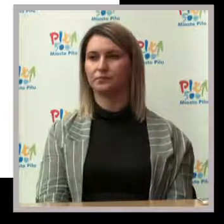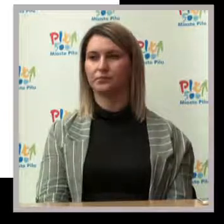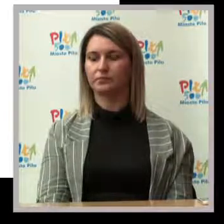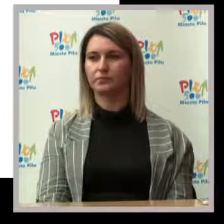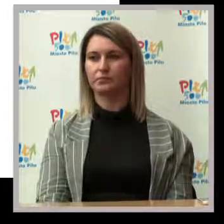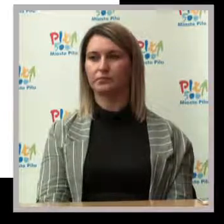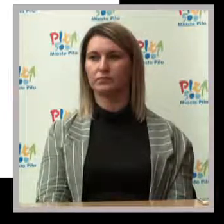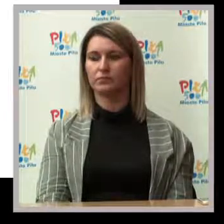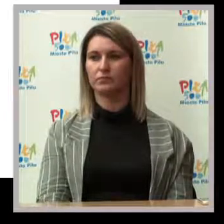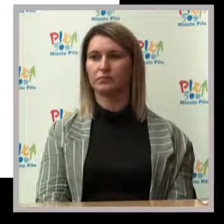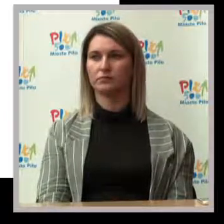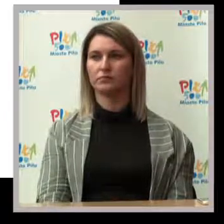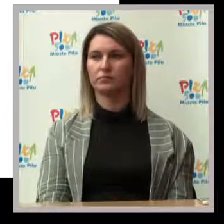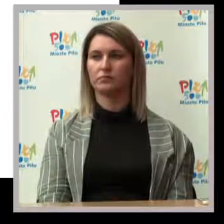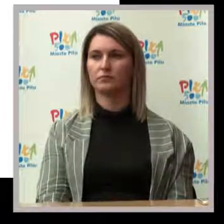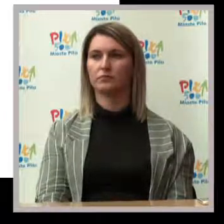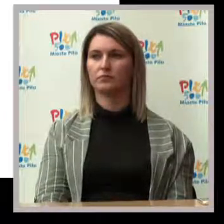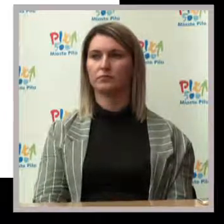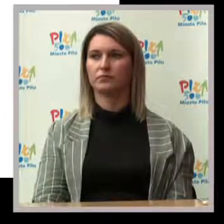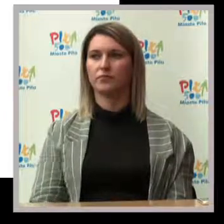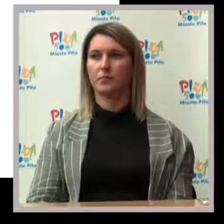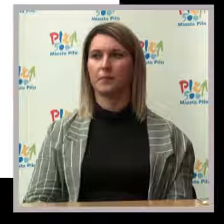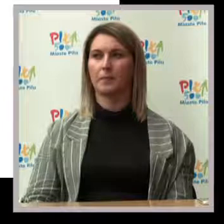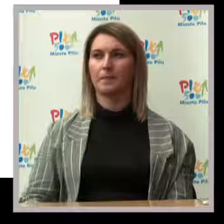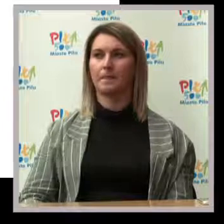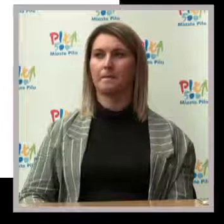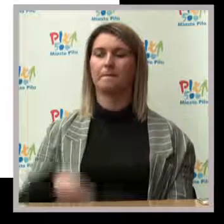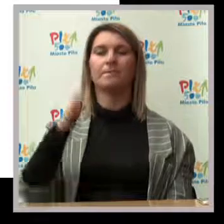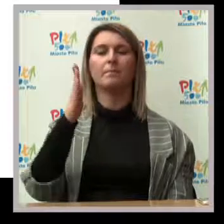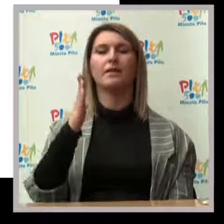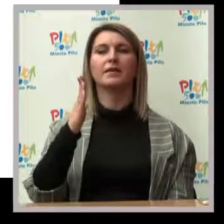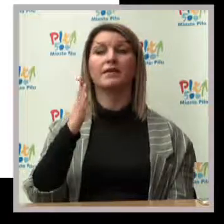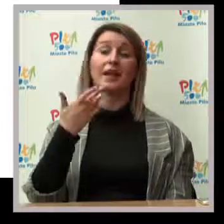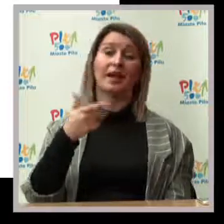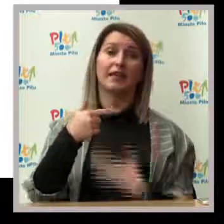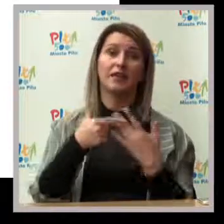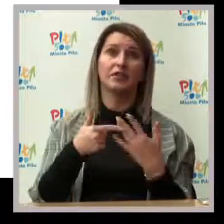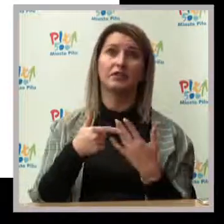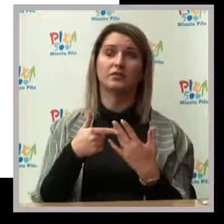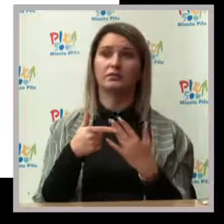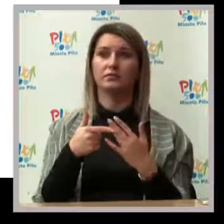będzie już tylko w samym budżecie obywatelskim kilkanaście milionów złotych.